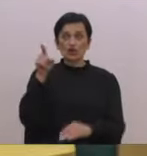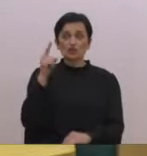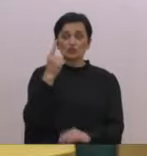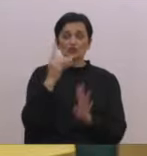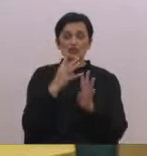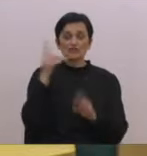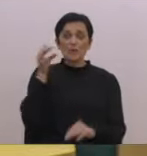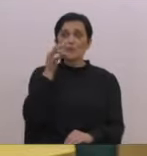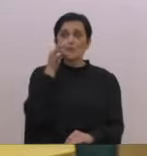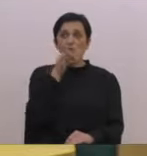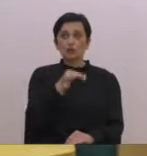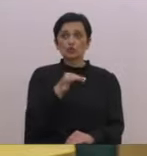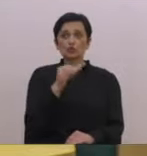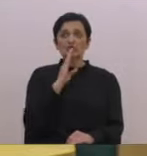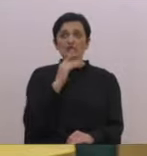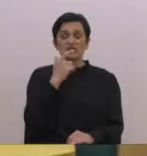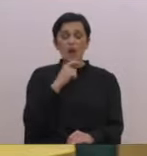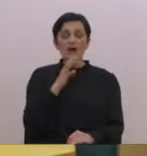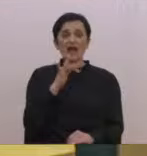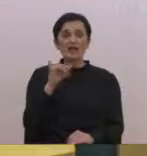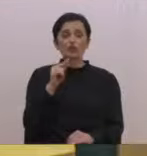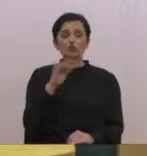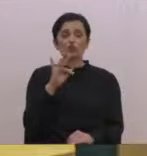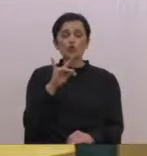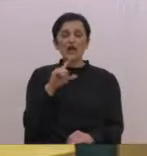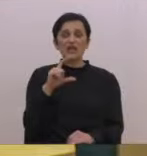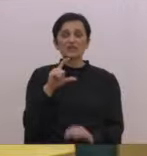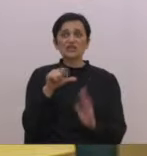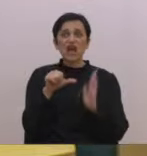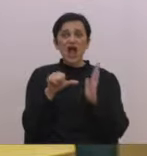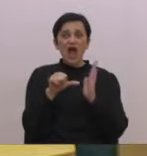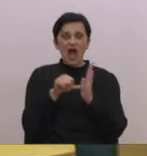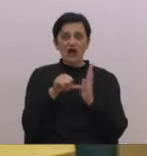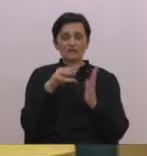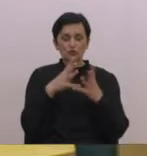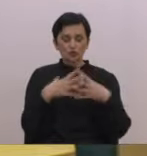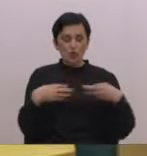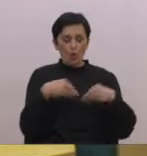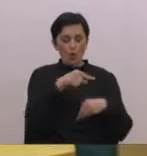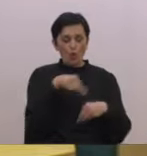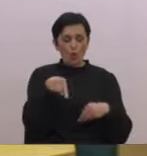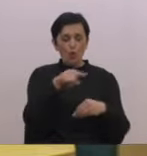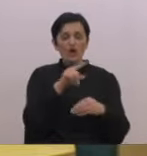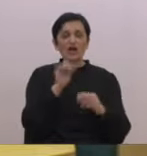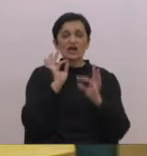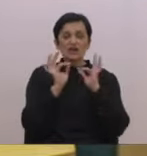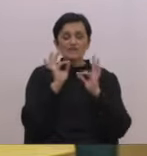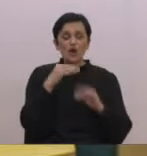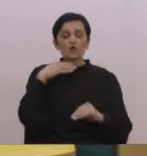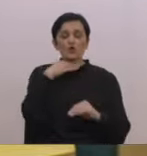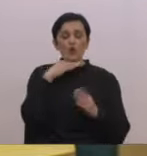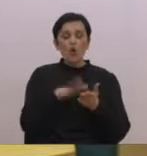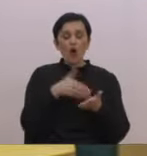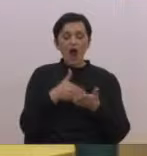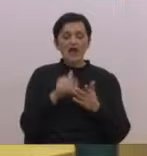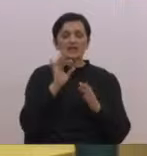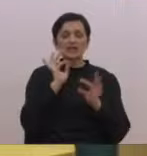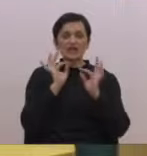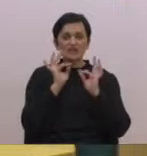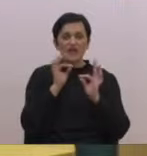și pasuhi, Kabatoni Ketinot Hodadze. Eksuliani ojakhi qavs. Qveli, rdze, khortsi, karaki, khili,